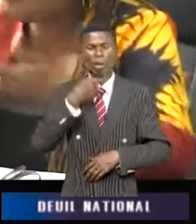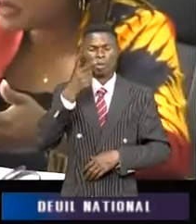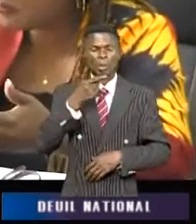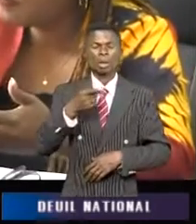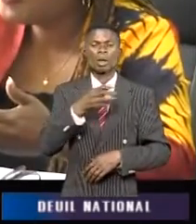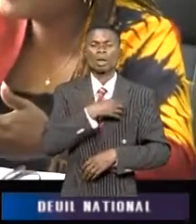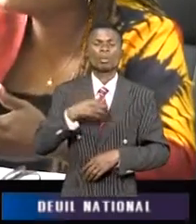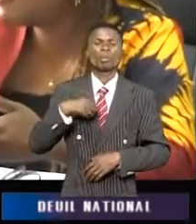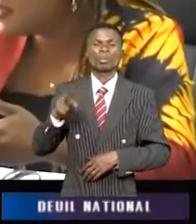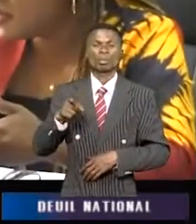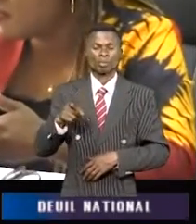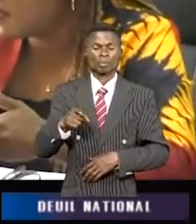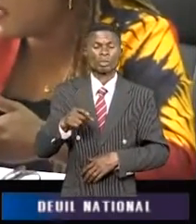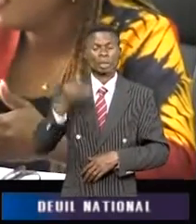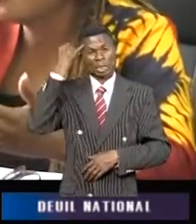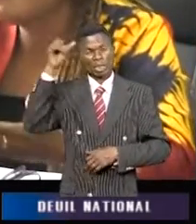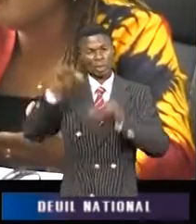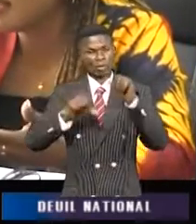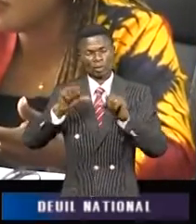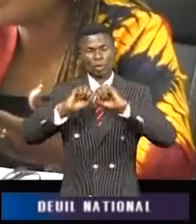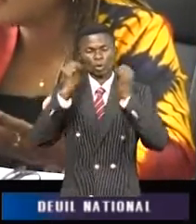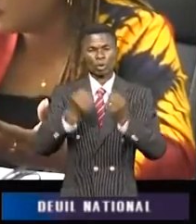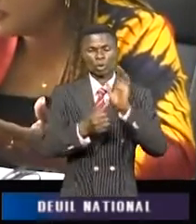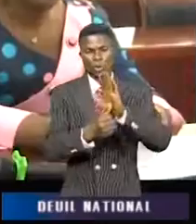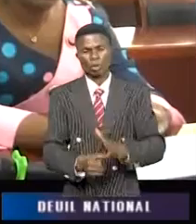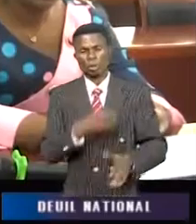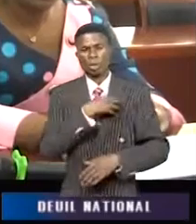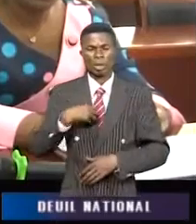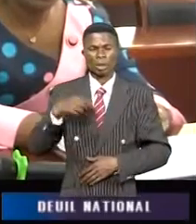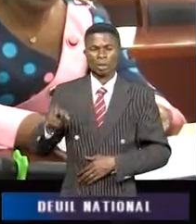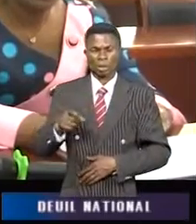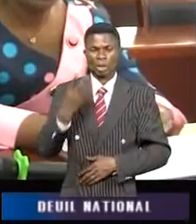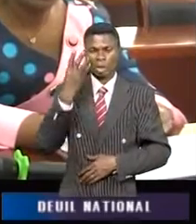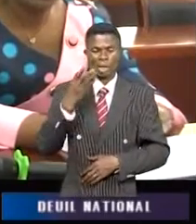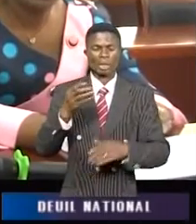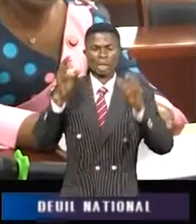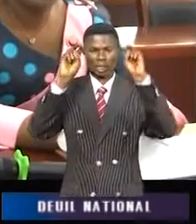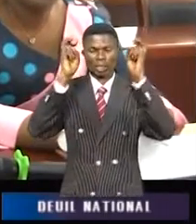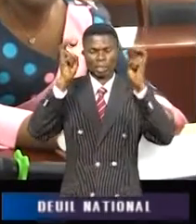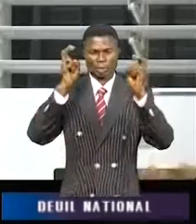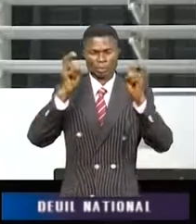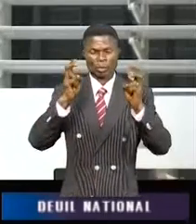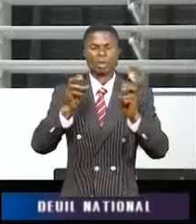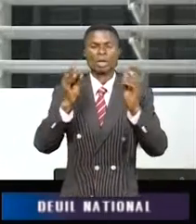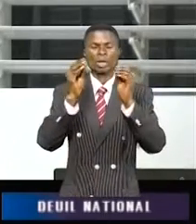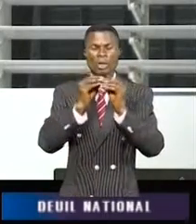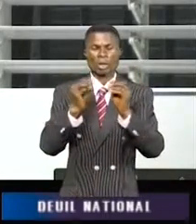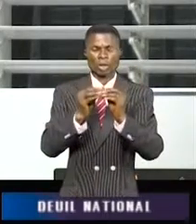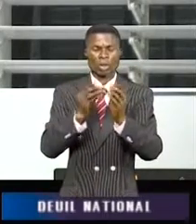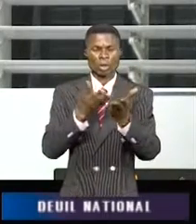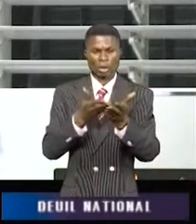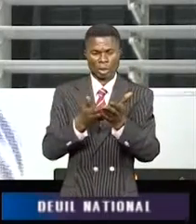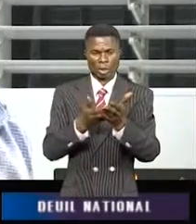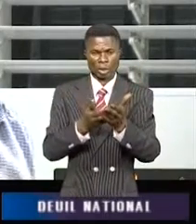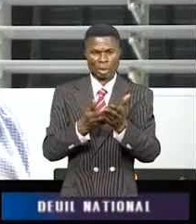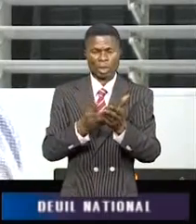l'oratrice, car des préjugés sociaux marginants. La femme en disent long. 4 sous-thèmes ont constitué l'ossature de ces échanges interactifs,